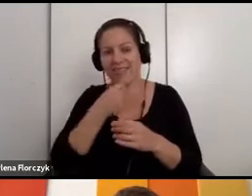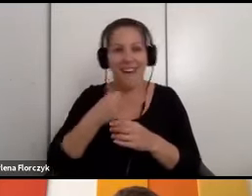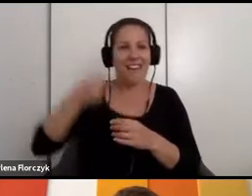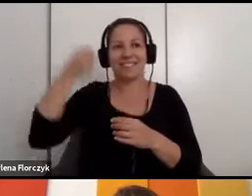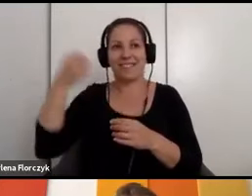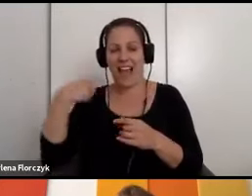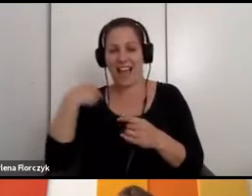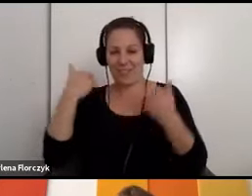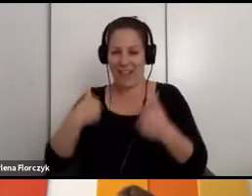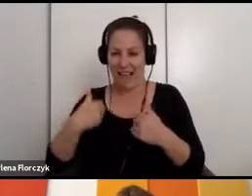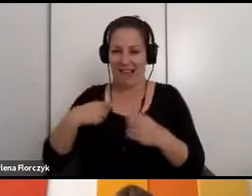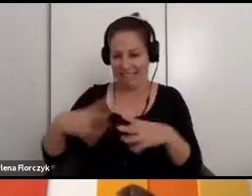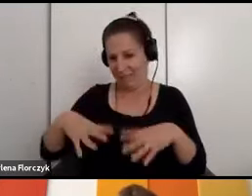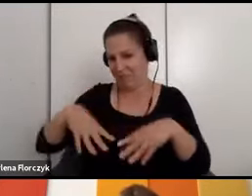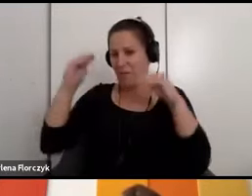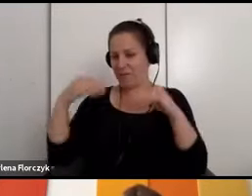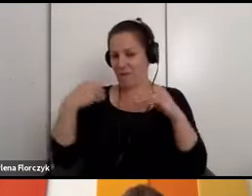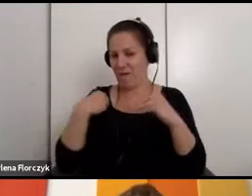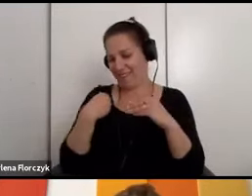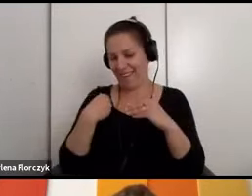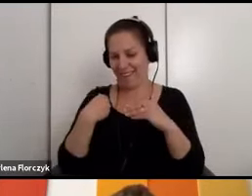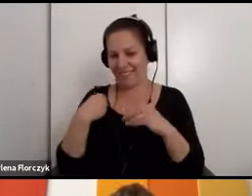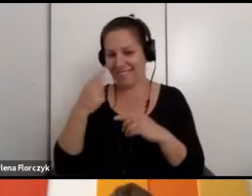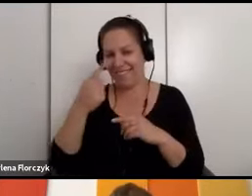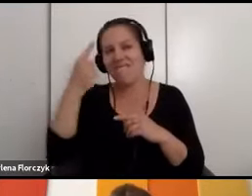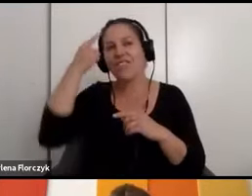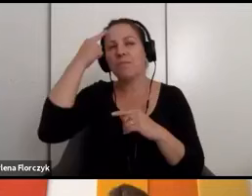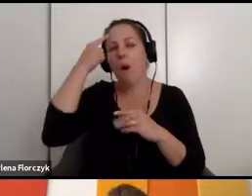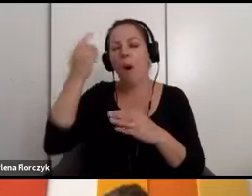gronie zacząć te wspominki.